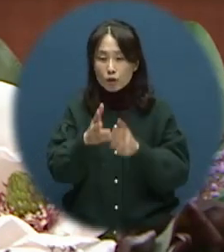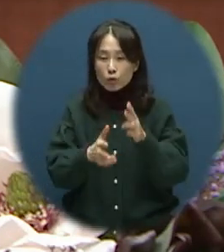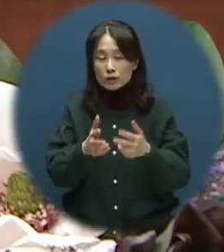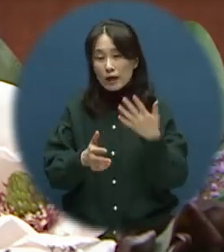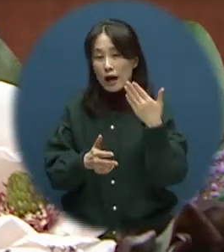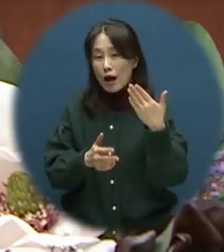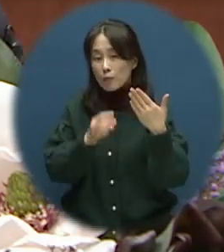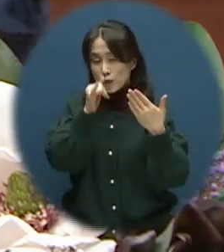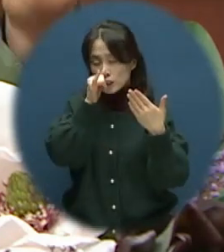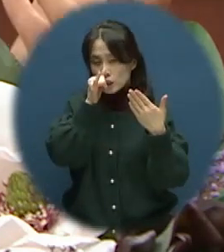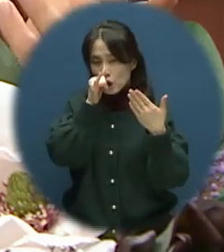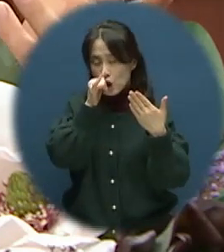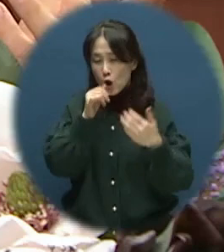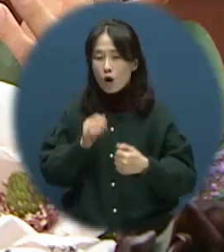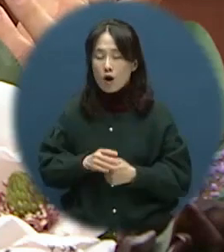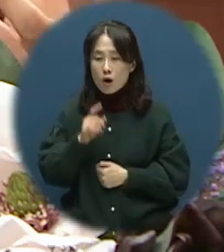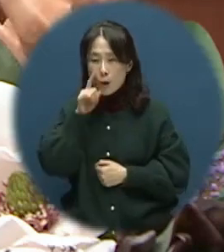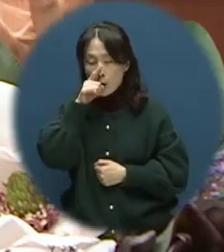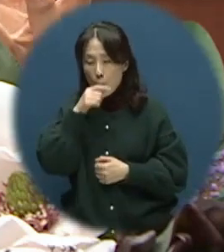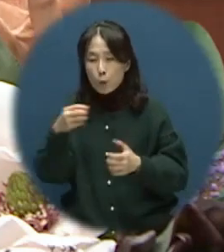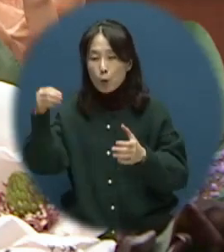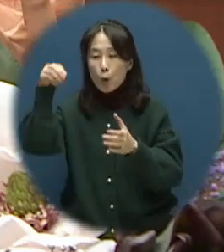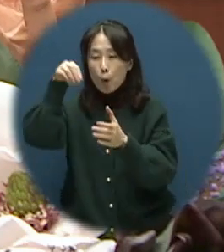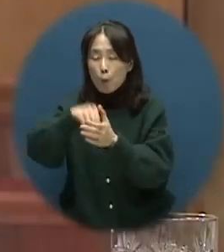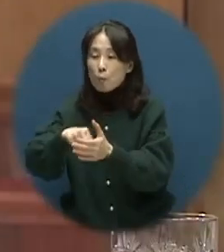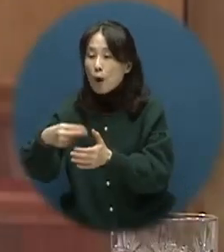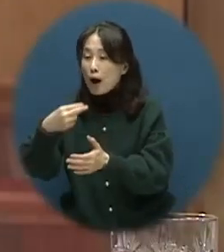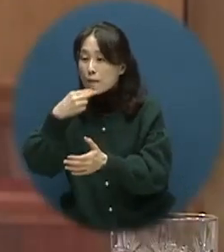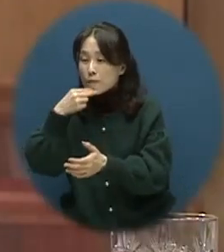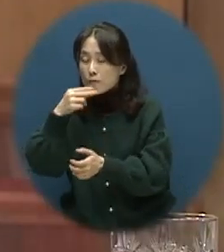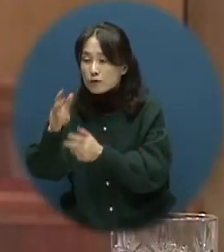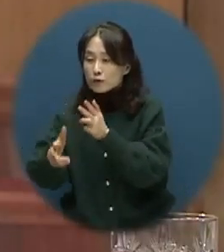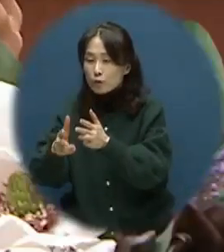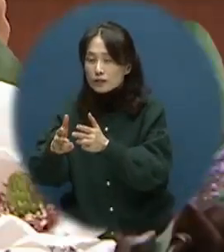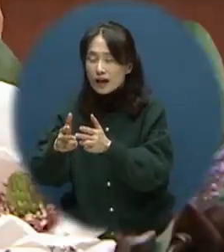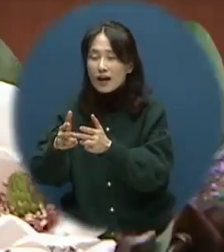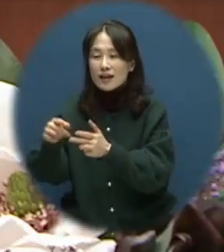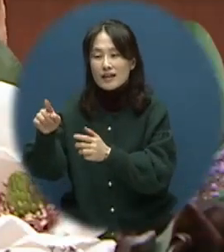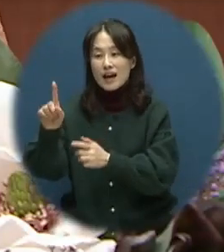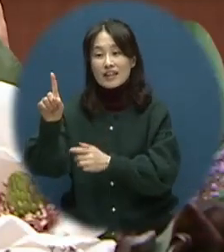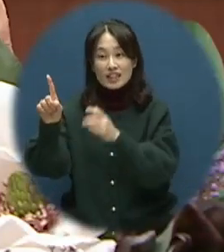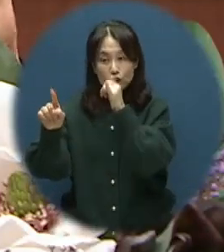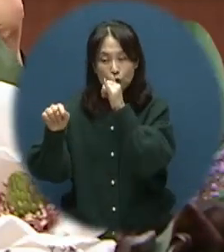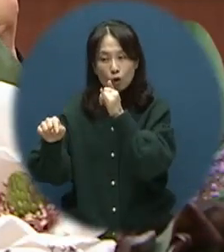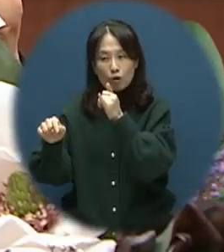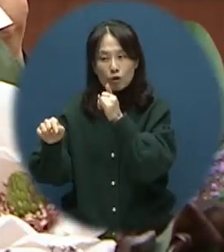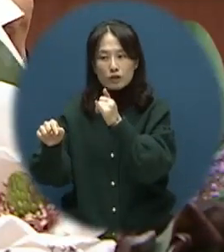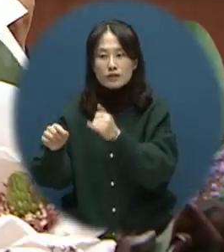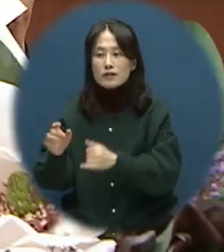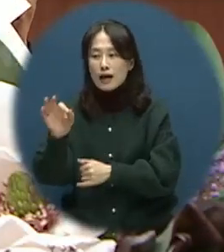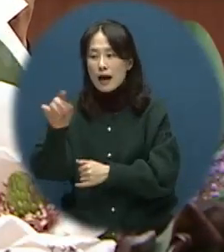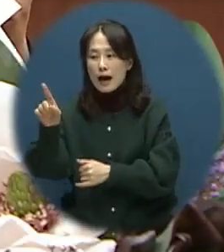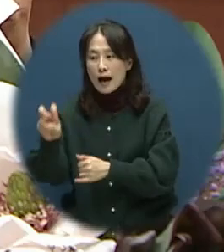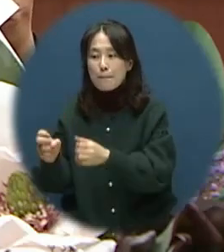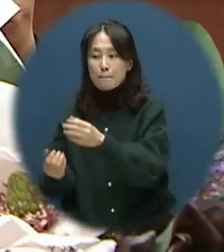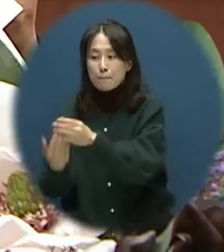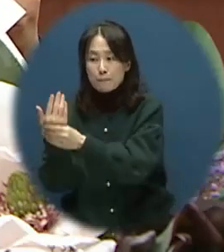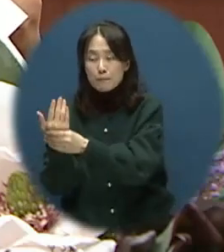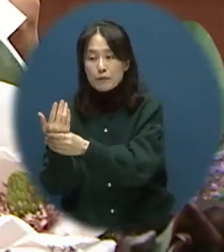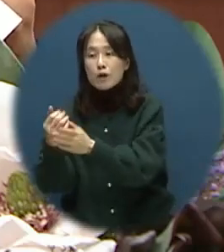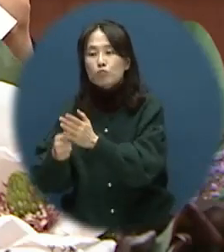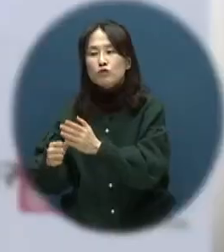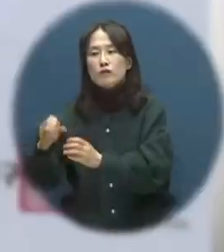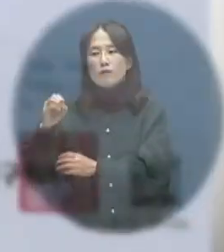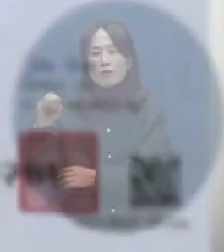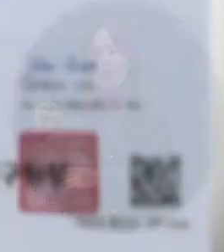그 쓰레기를 거의 안 쓰는 시멘트 공장이 하나 있어요. 청주에. 그 시멘트 공장에 발암 물질이 제로. 중금속들도 거의